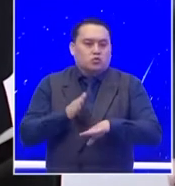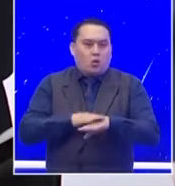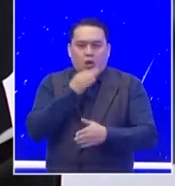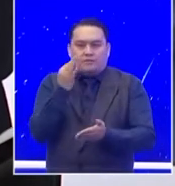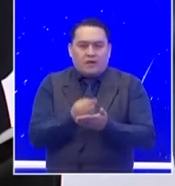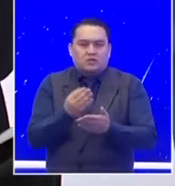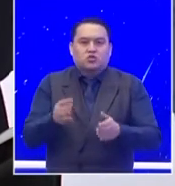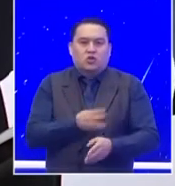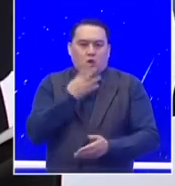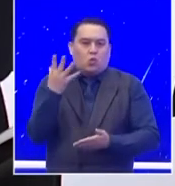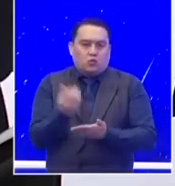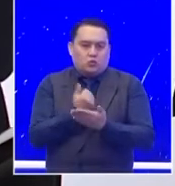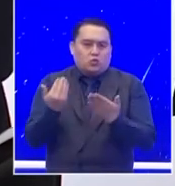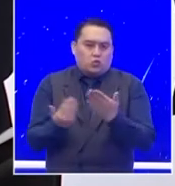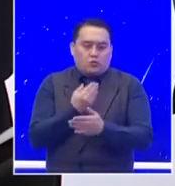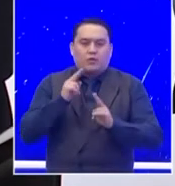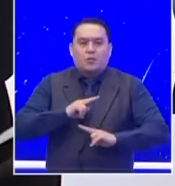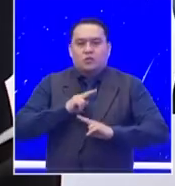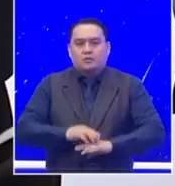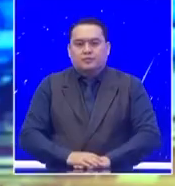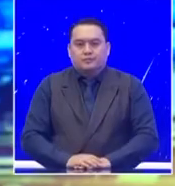ответственная, поэтому желаю удачи на новом поприще.